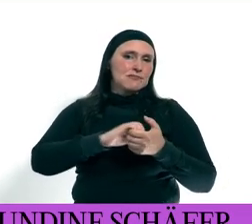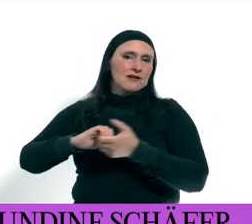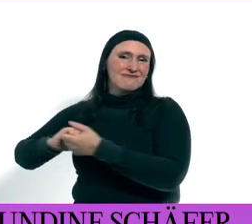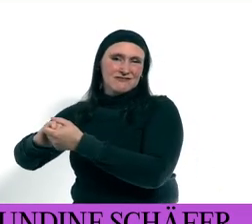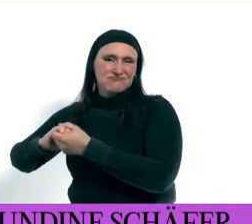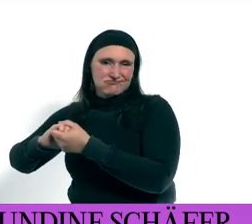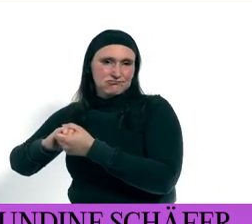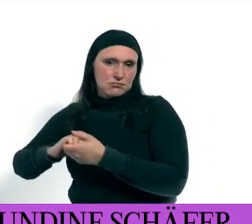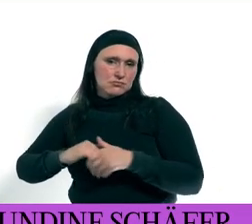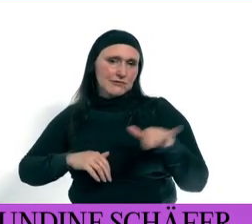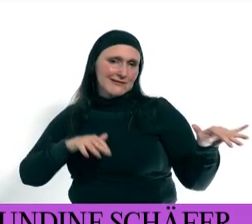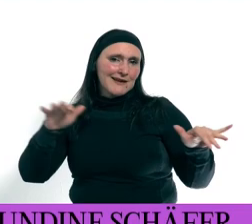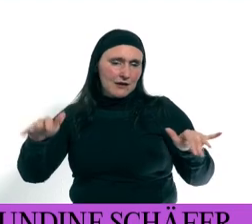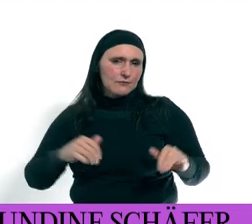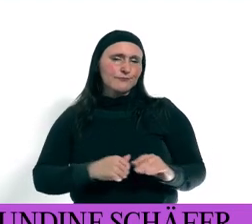Und ich würde gerne wissen, wie